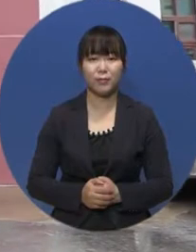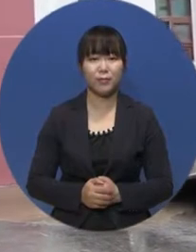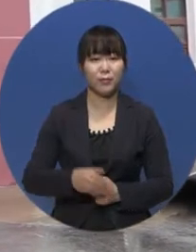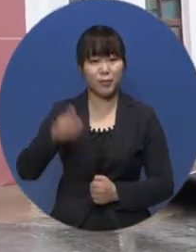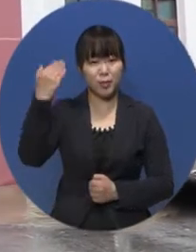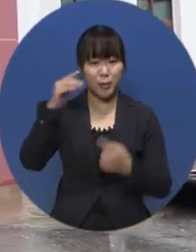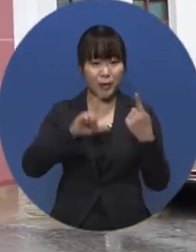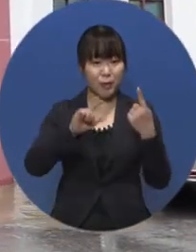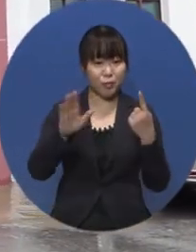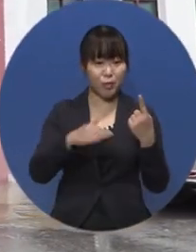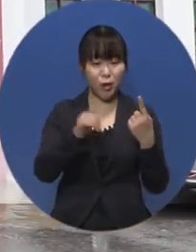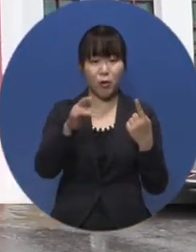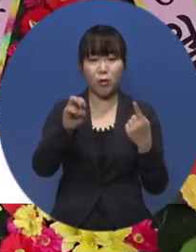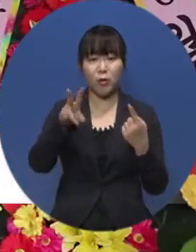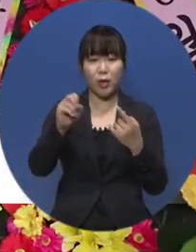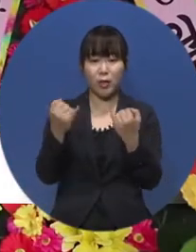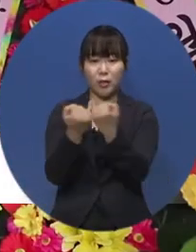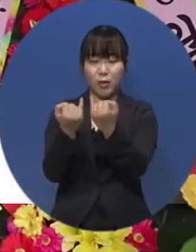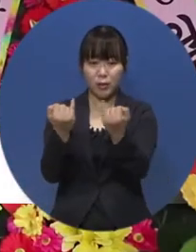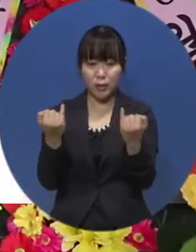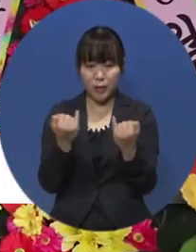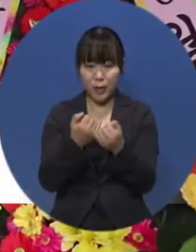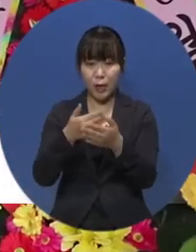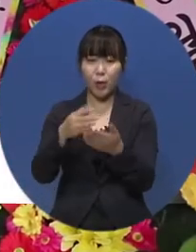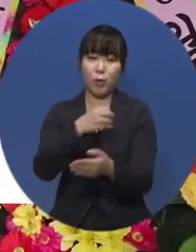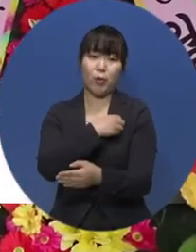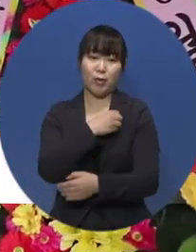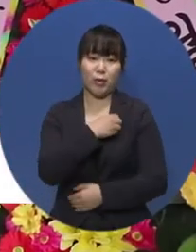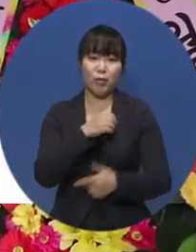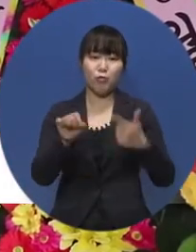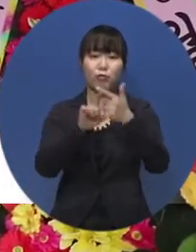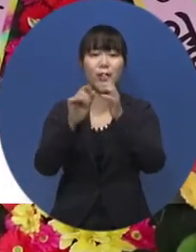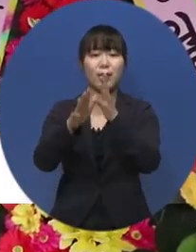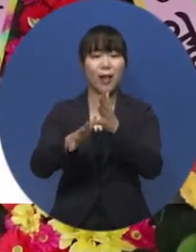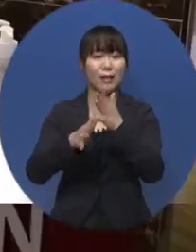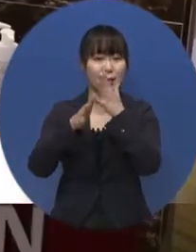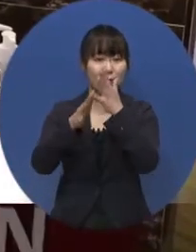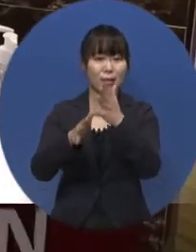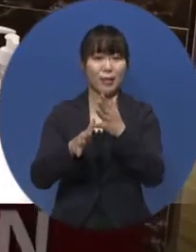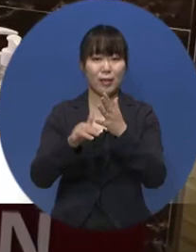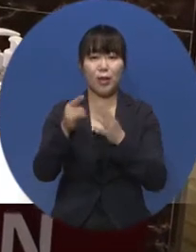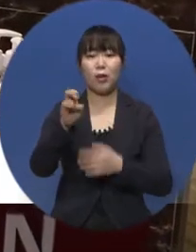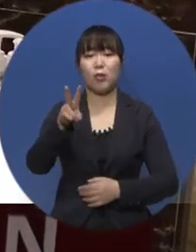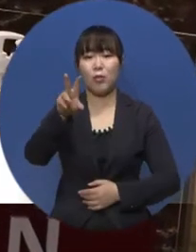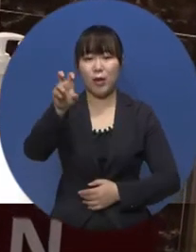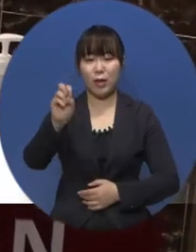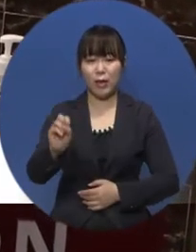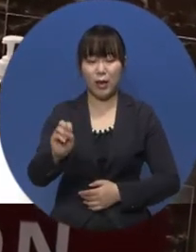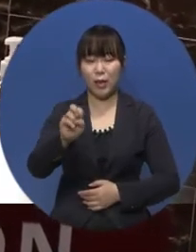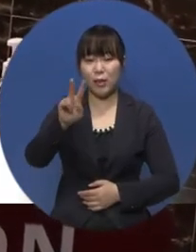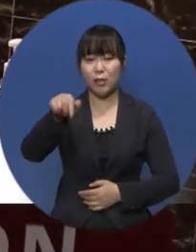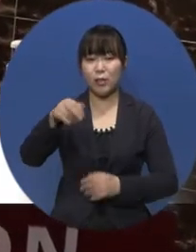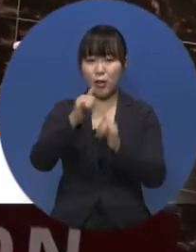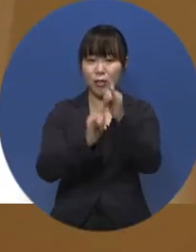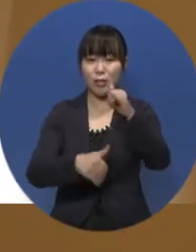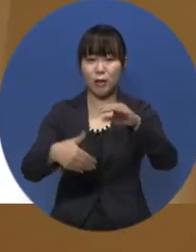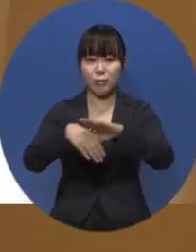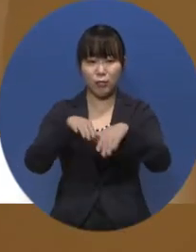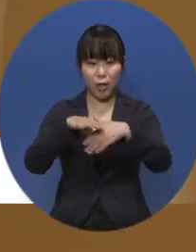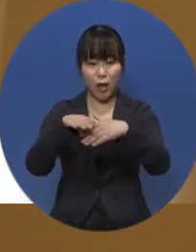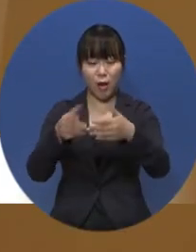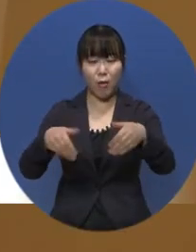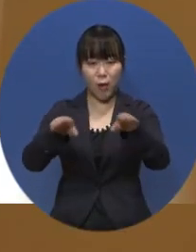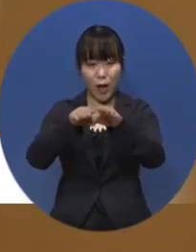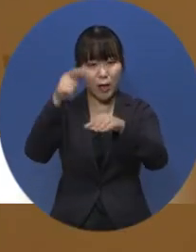지난 1일부터 광양 여성작가회 회원들의 6월의 나들이 전이 광양 역사문화관 기획전시실에서